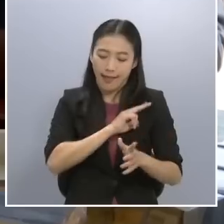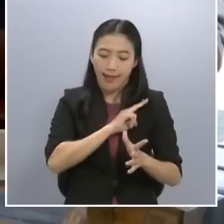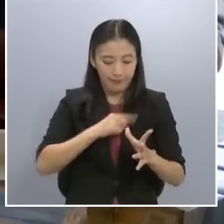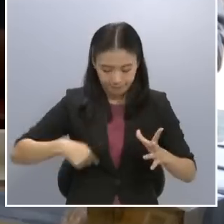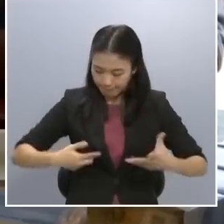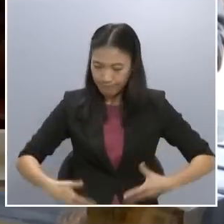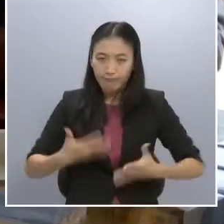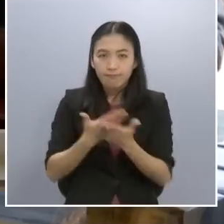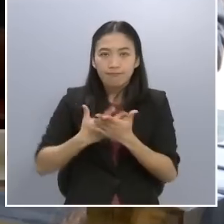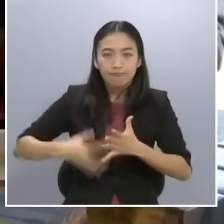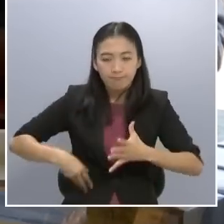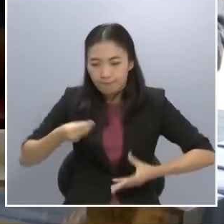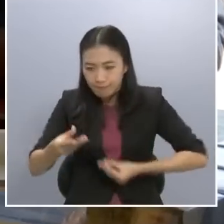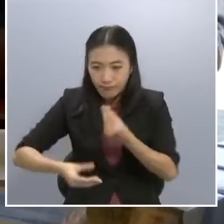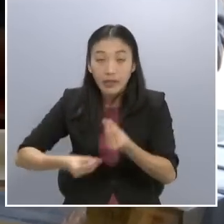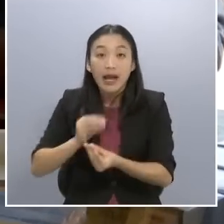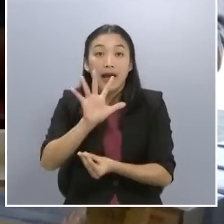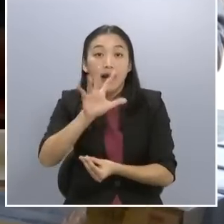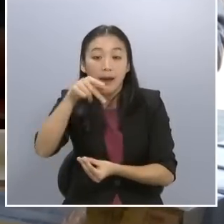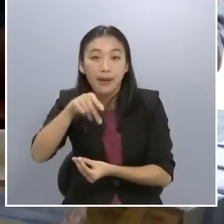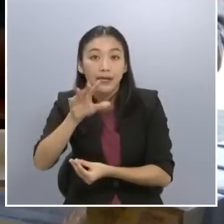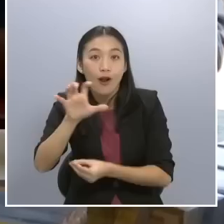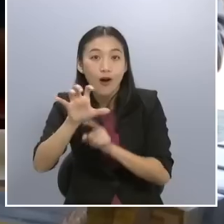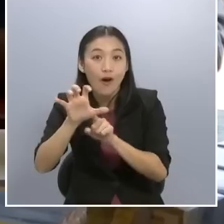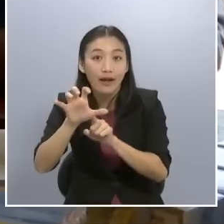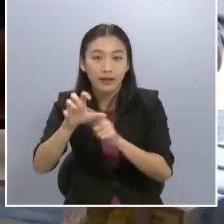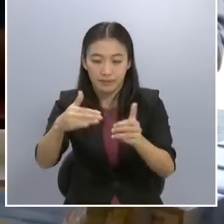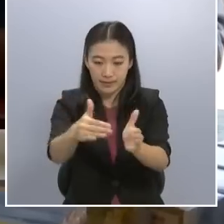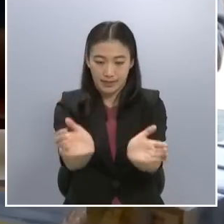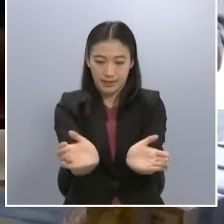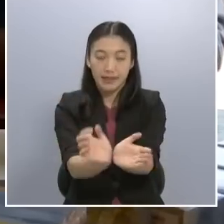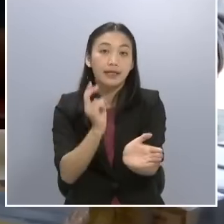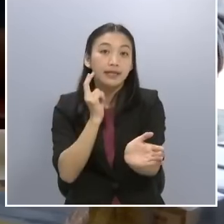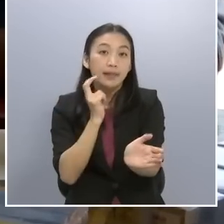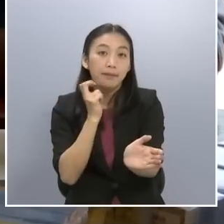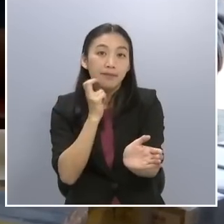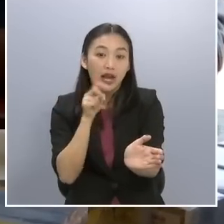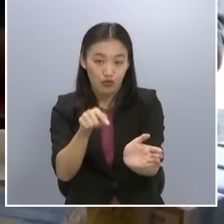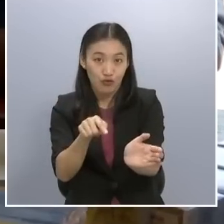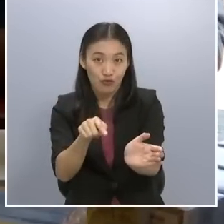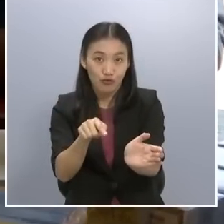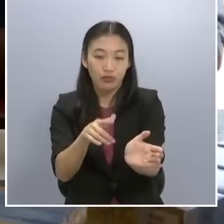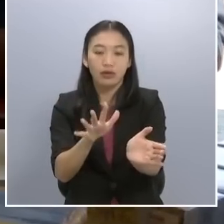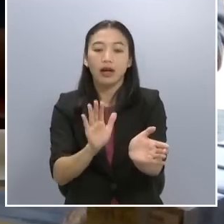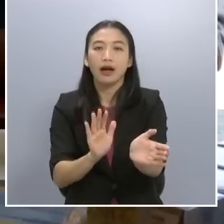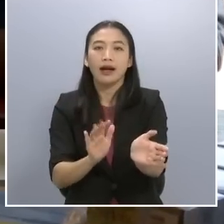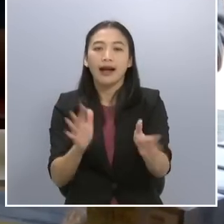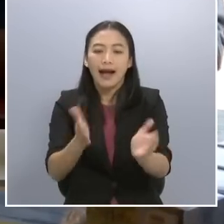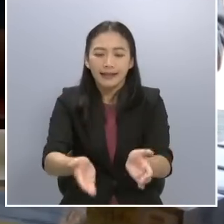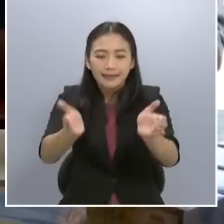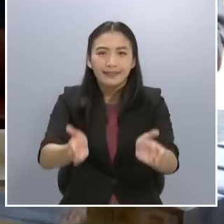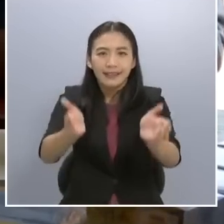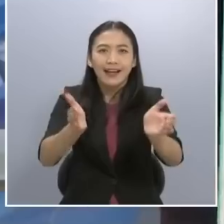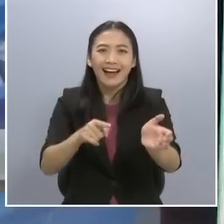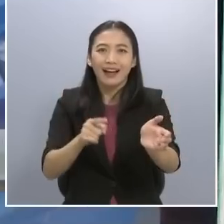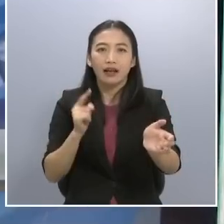ามอบให้ใส่ไว้ในตะติกน้ำแข็งที่วางอยู่หน้ารถด้วยความกลัวค่ะผู้หญิงที่เป็นเจ้าของร้านขายของชำก็ยอ